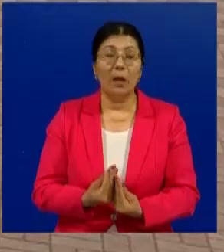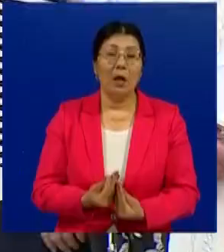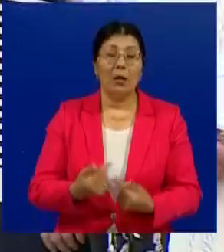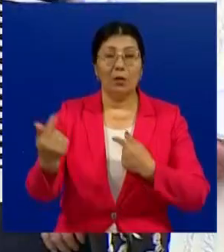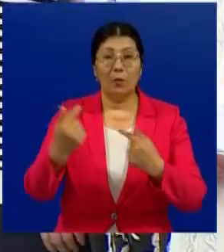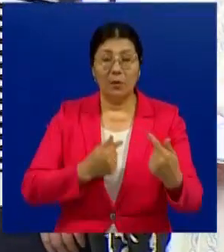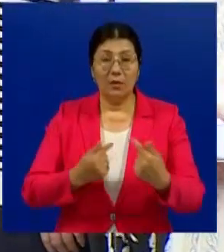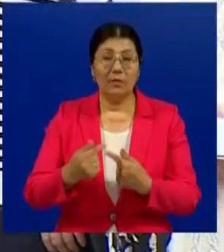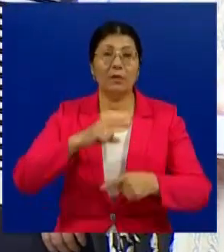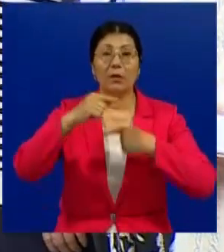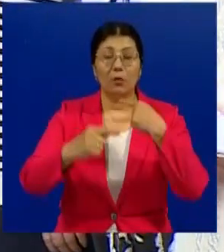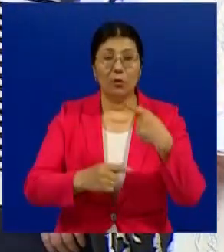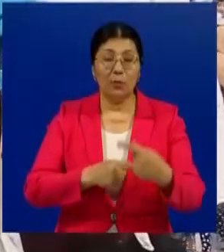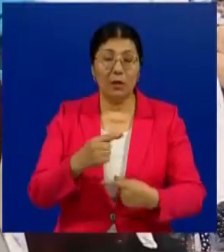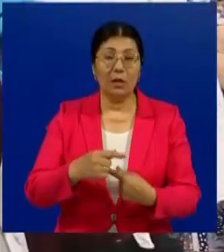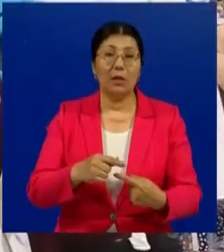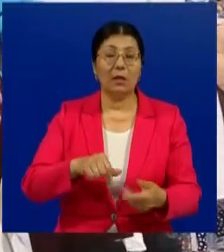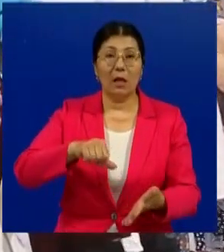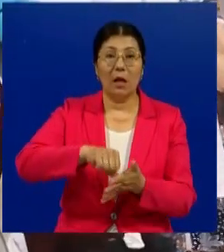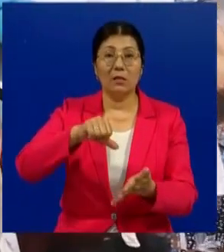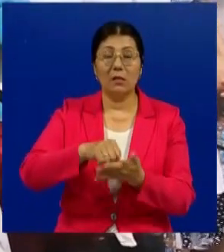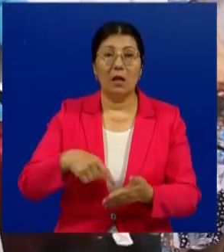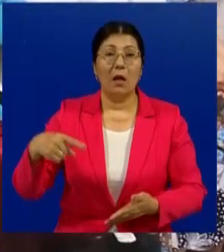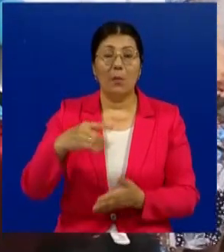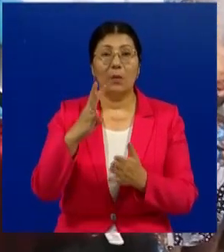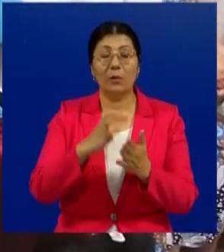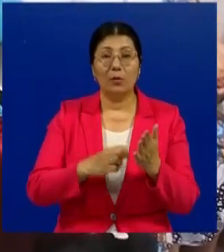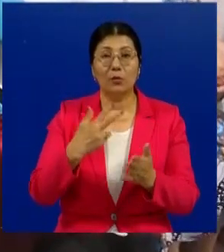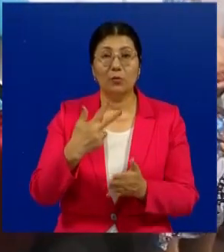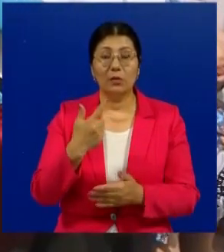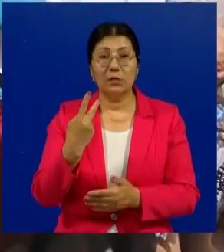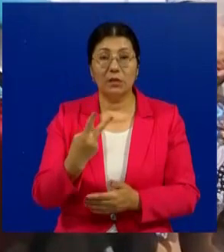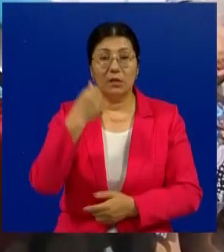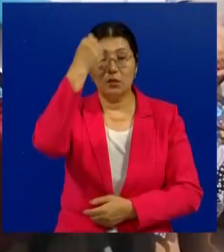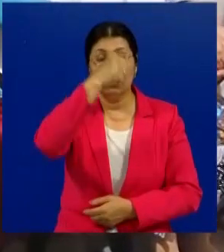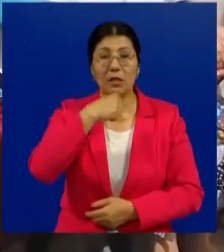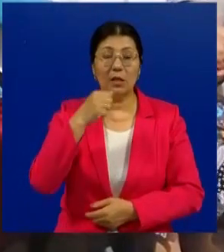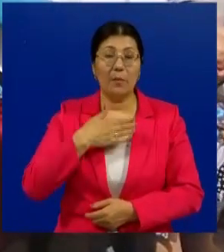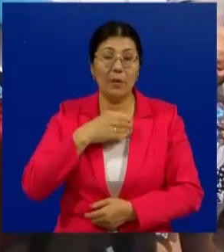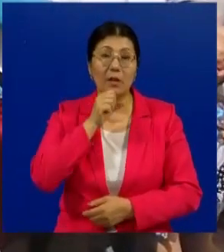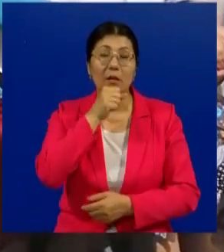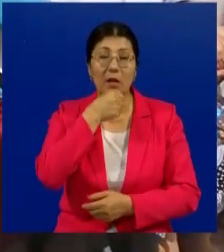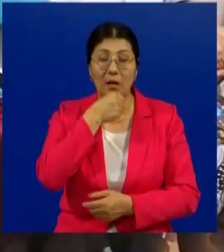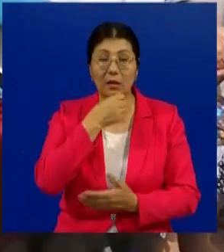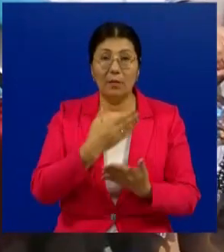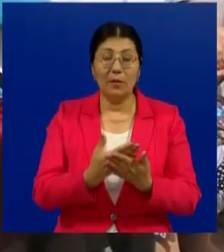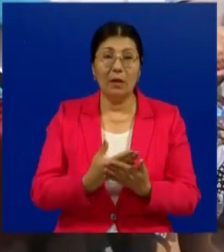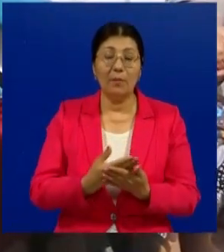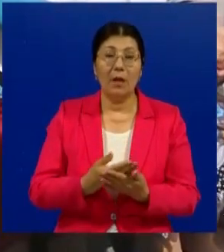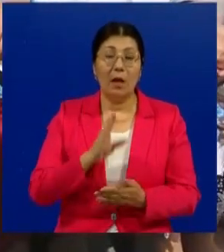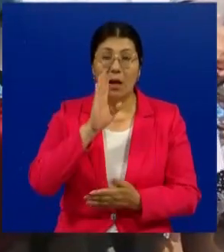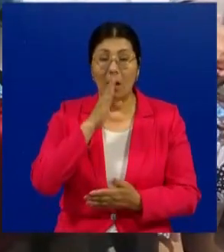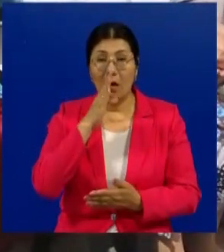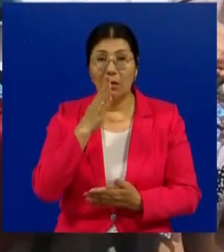сүргін құрбандарының ұрпақтары да қатысты. 1937 жылы Төлжан атамды халық жауы деп